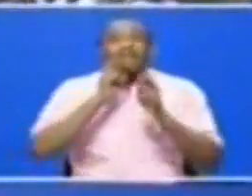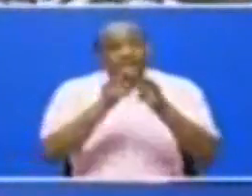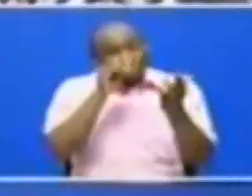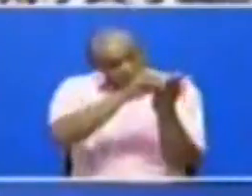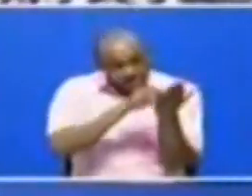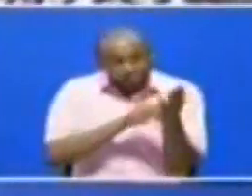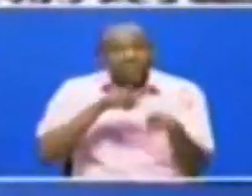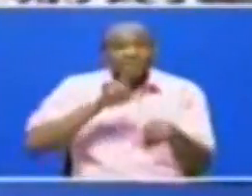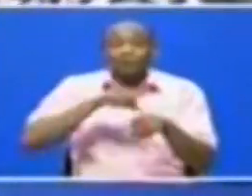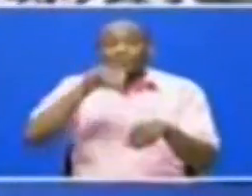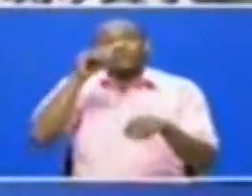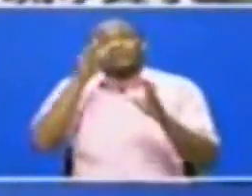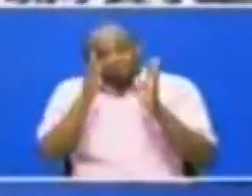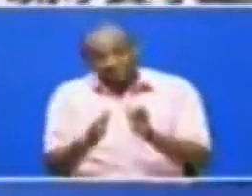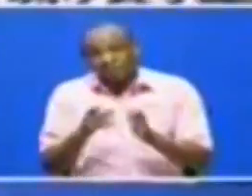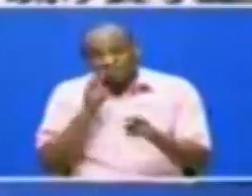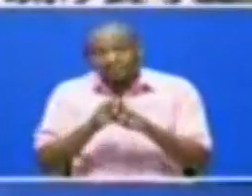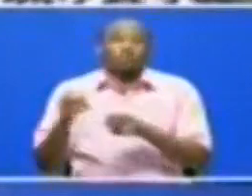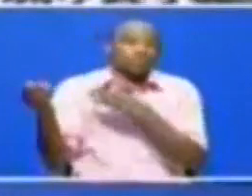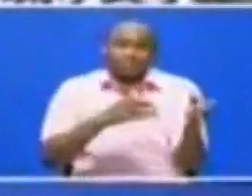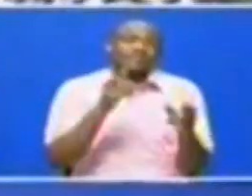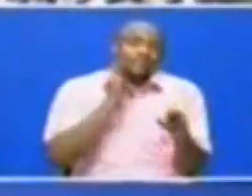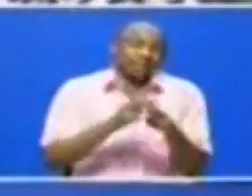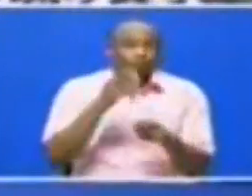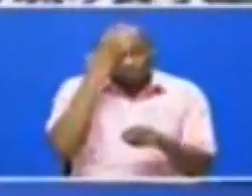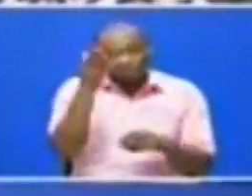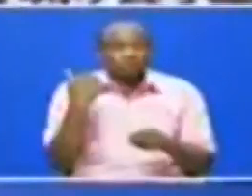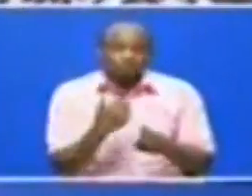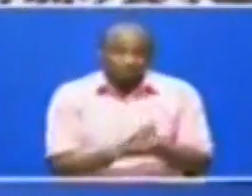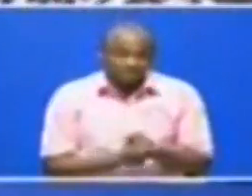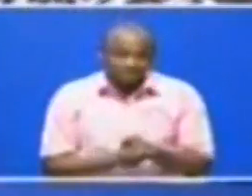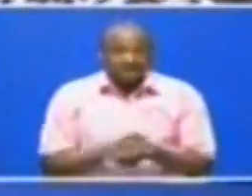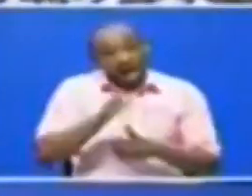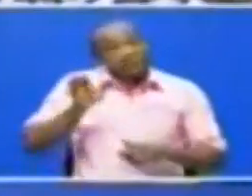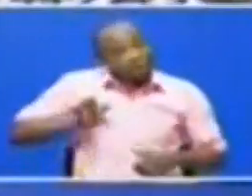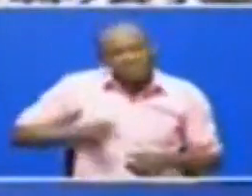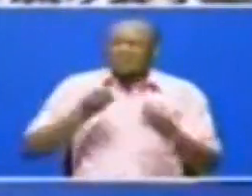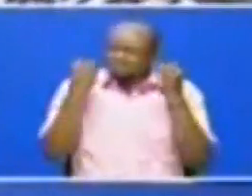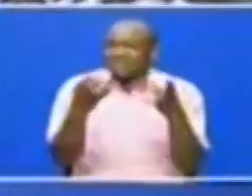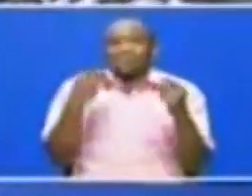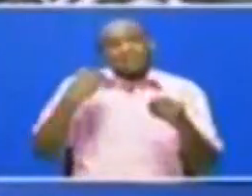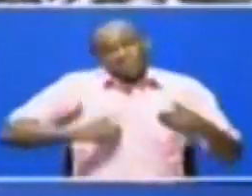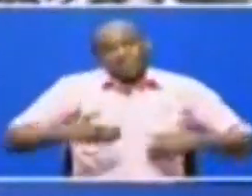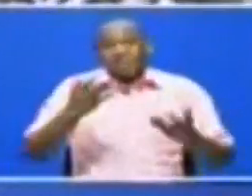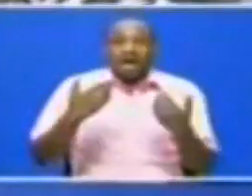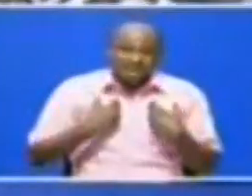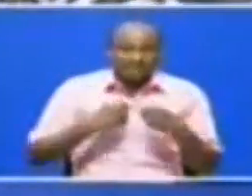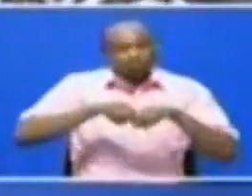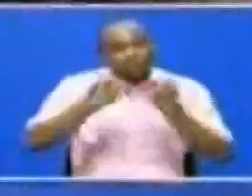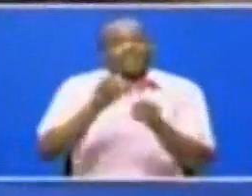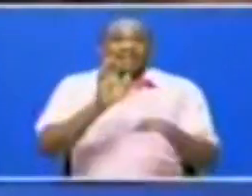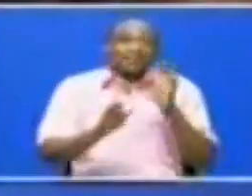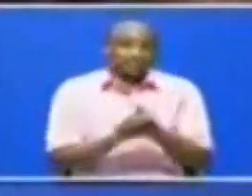ule anapata mtoto ajui mwenzake anatuletea ili tuweze kuwatambua. Hata wamama ni wengi wale wameumia paka kuvunjika